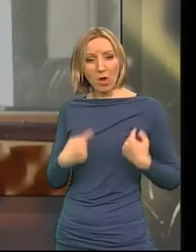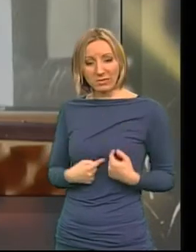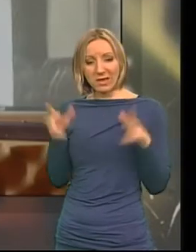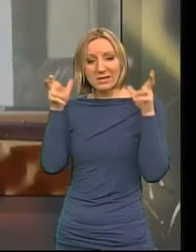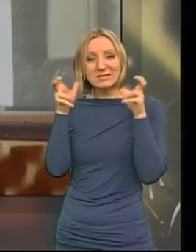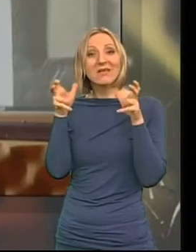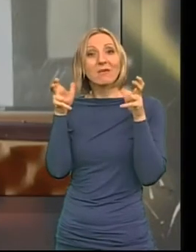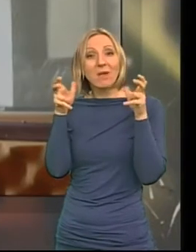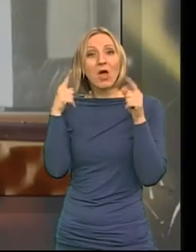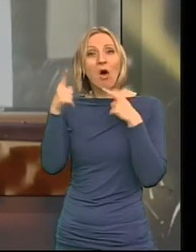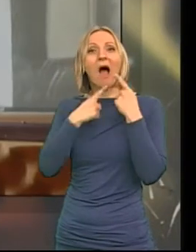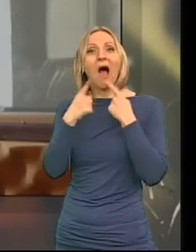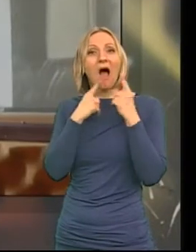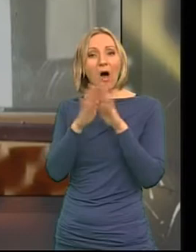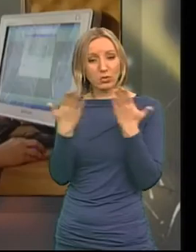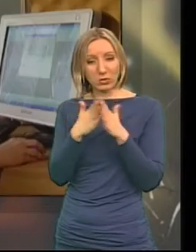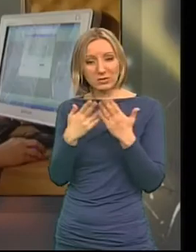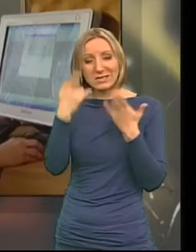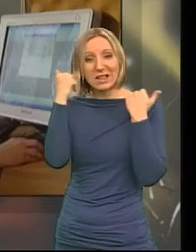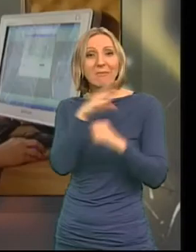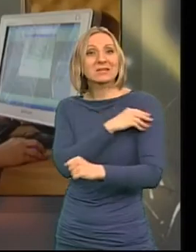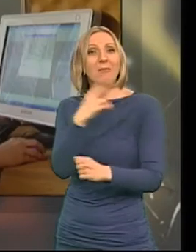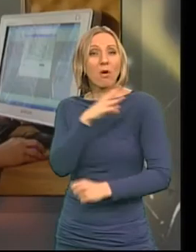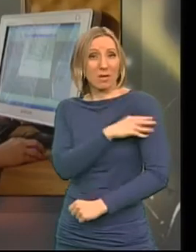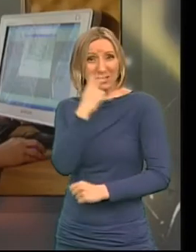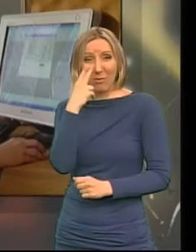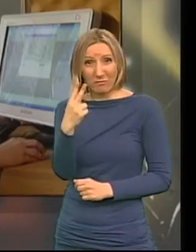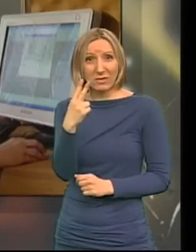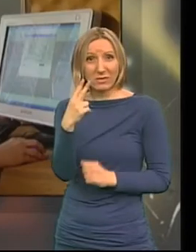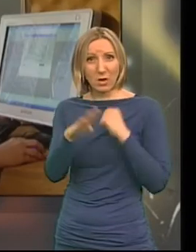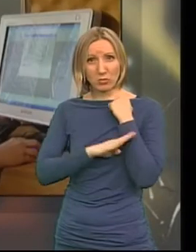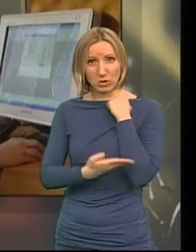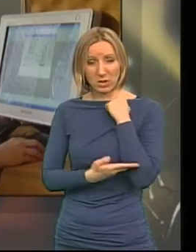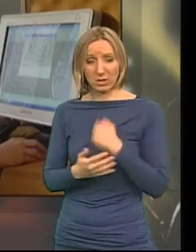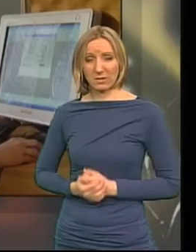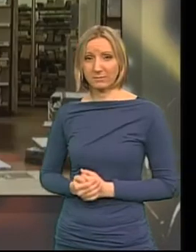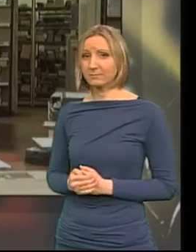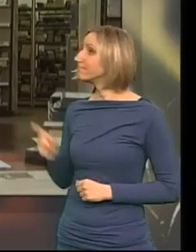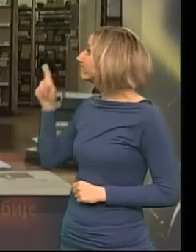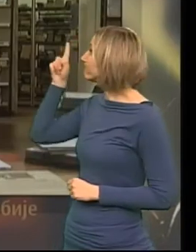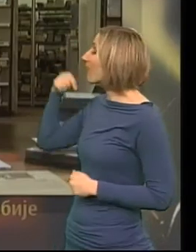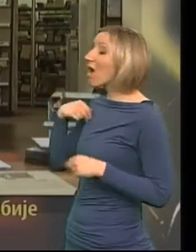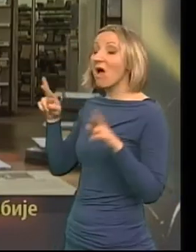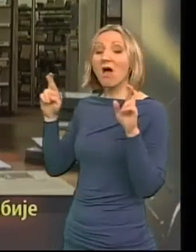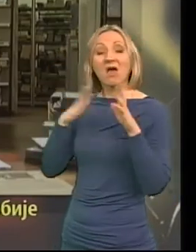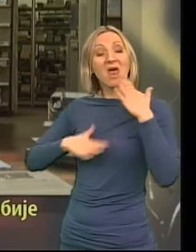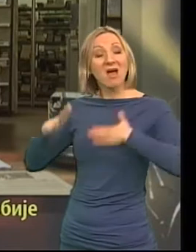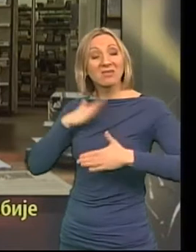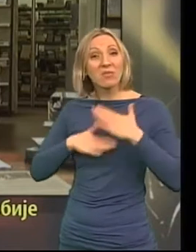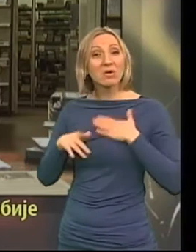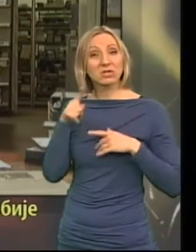audio udžbenike za slepe i slabovite studente i učenike. Nadamo se da će ova